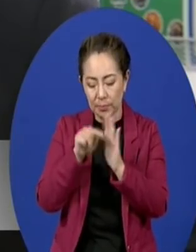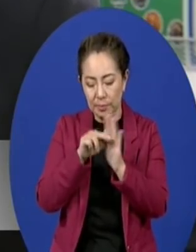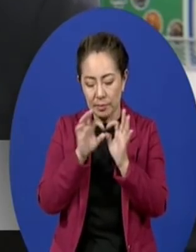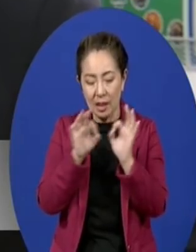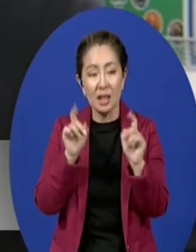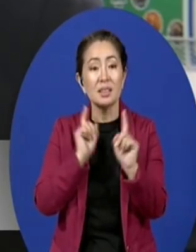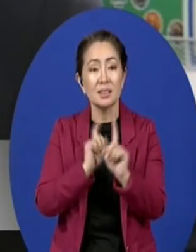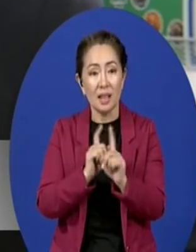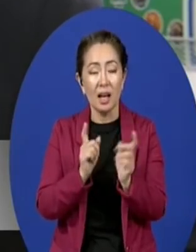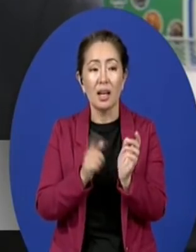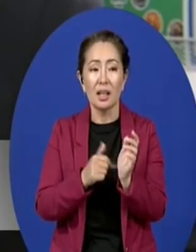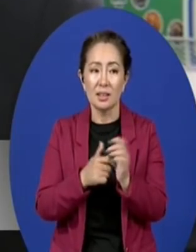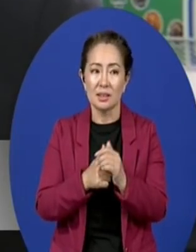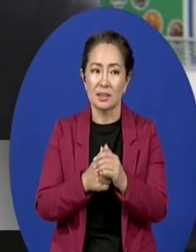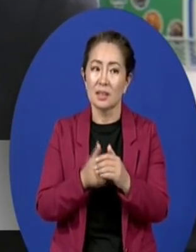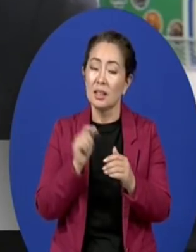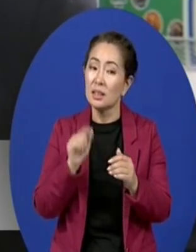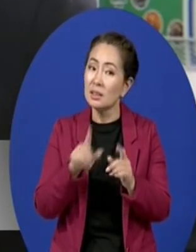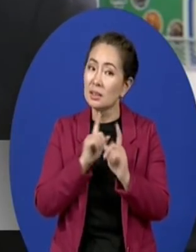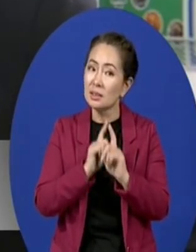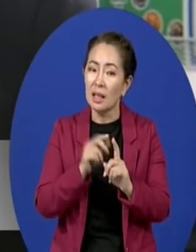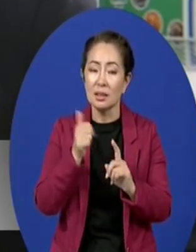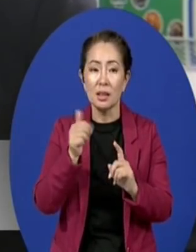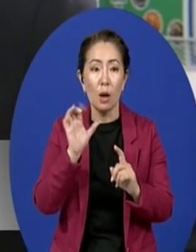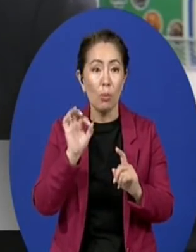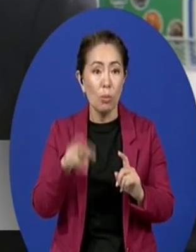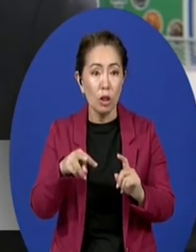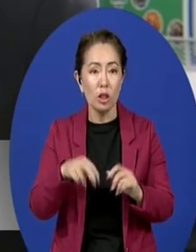дэглэмүүдээ сайн сахиснаар одоо